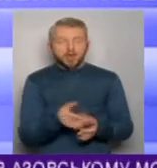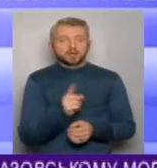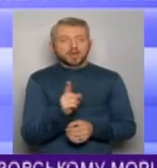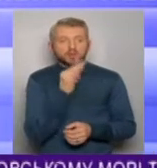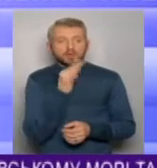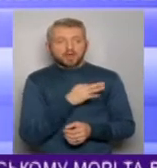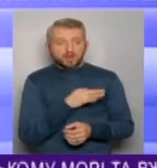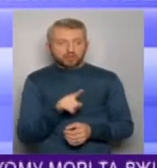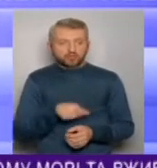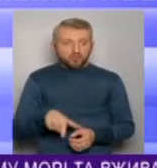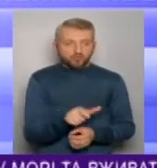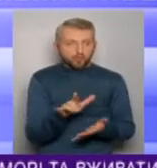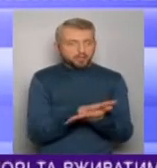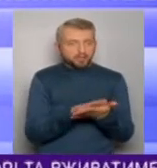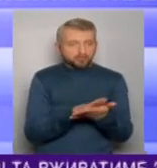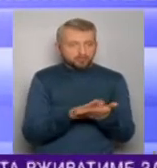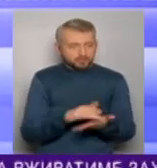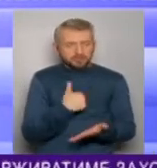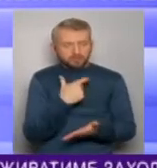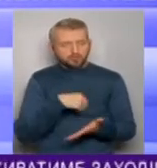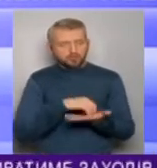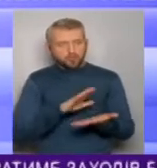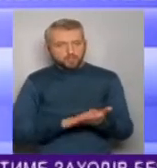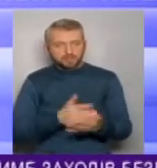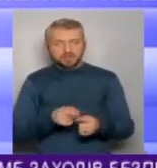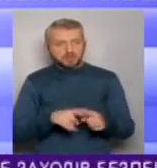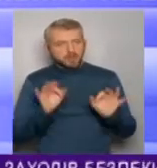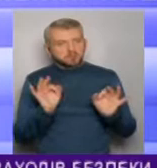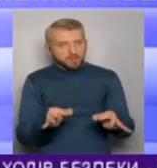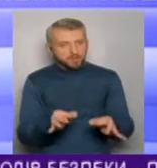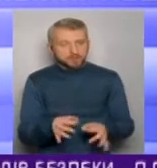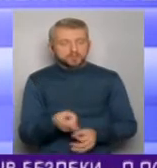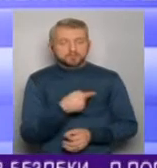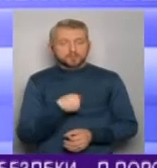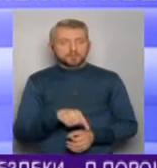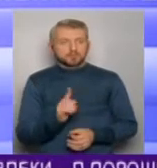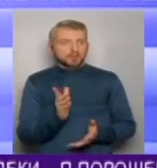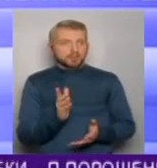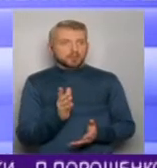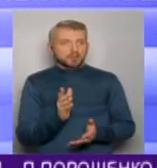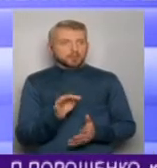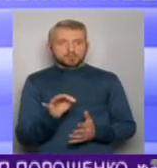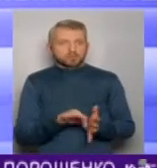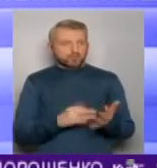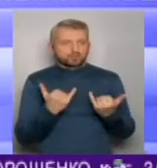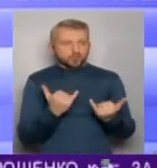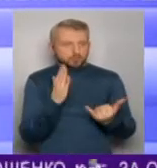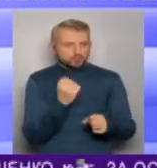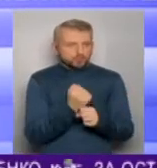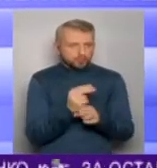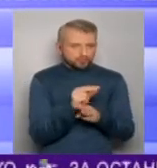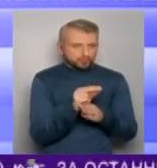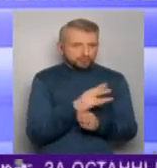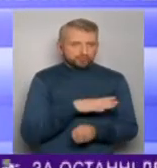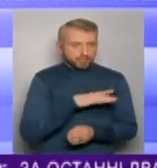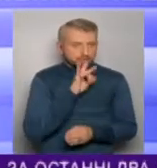сказали непочищені дороги, я собі помітив, угу. І це правда. Зрозуміло. Ми буквально одривуємо сьогодні, не чекаючи. Я хотів би сказати,